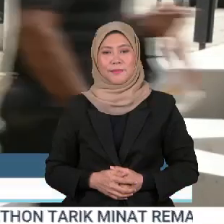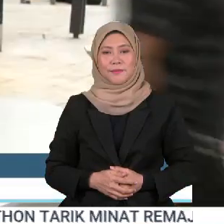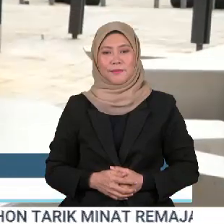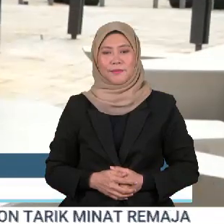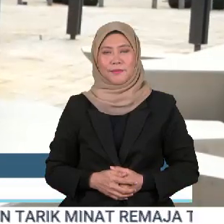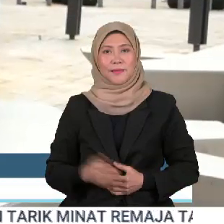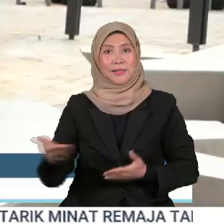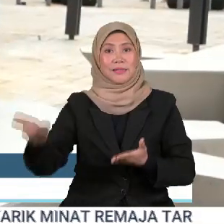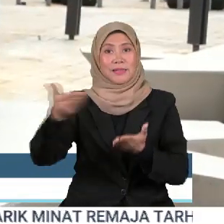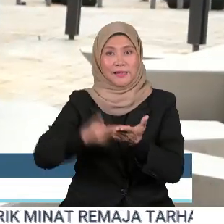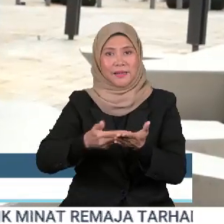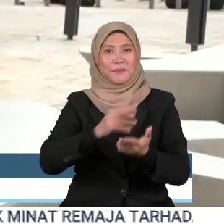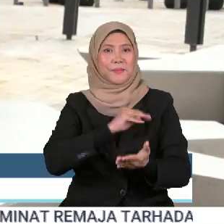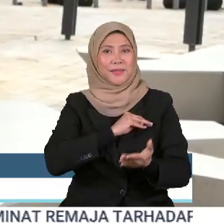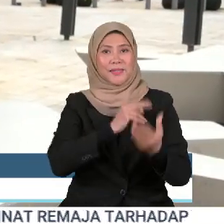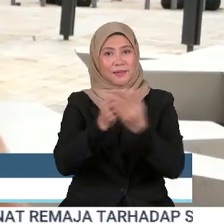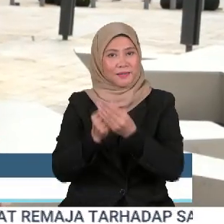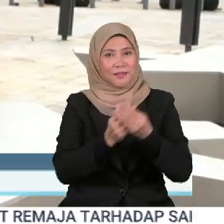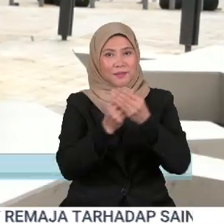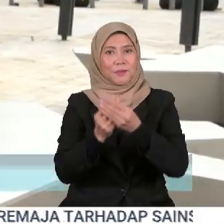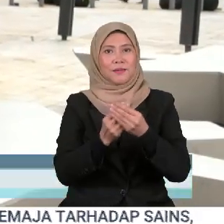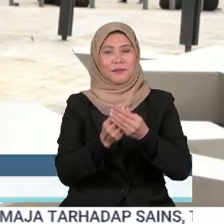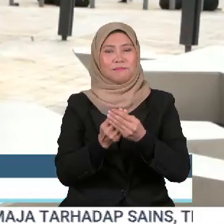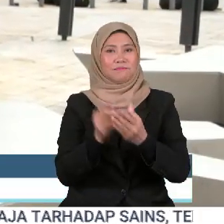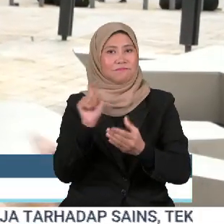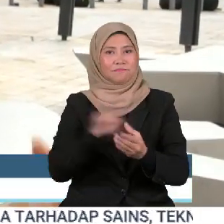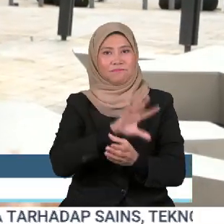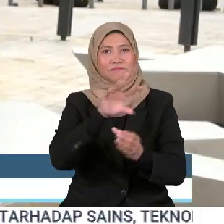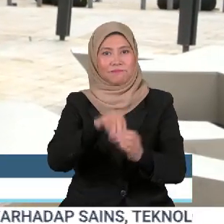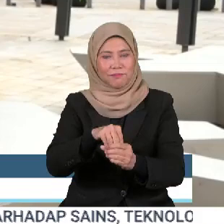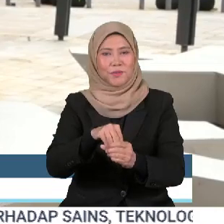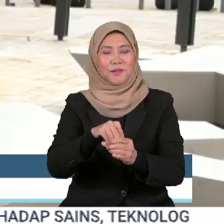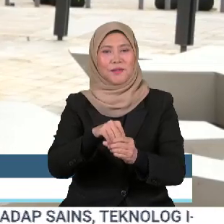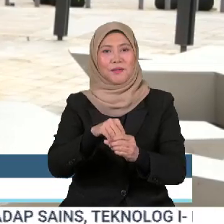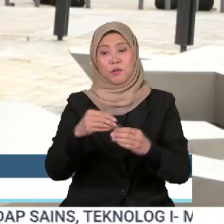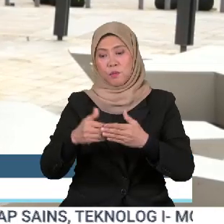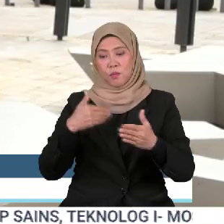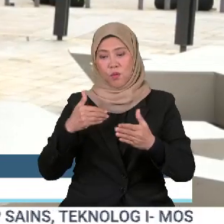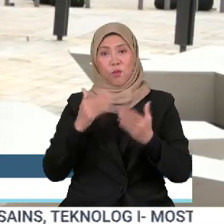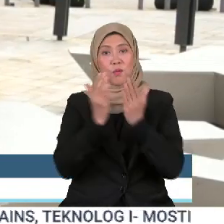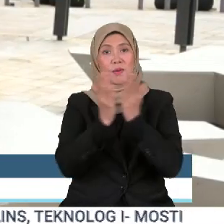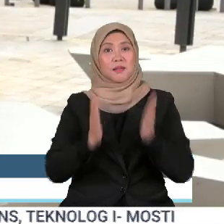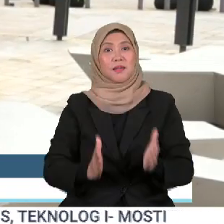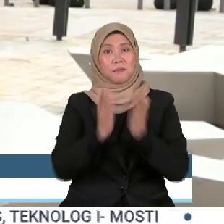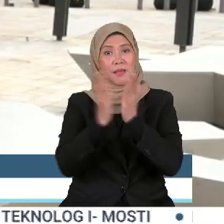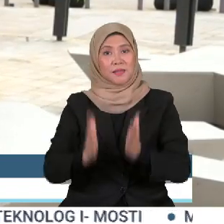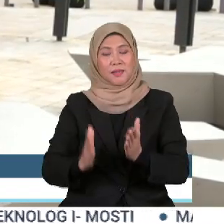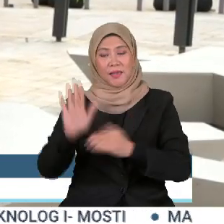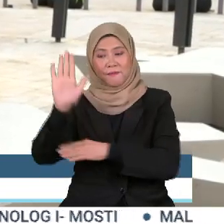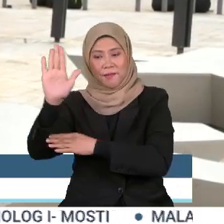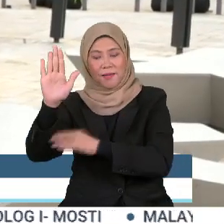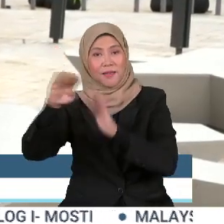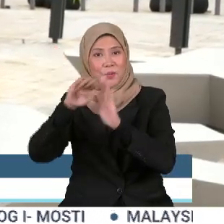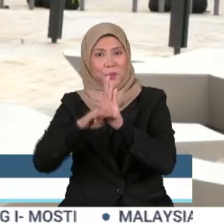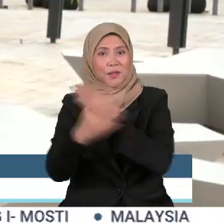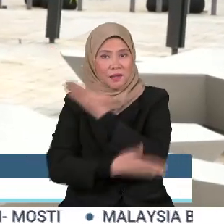Dengan saranan Menteri Perpaduan untuk menerapkan semua frasa-frasa sebelum pelajar-pelajar lafazkan ikrar rukun negara,